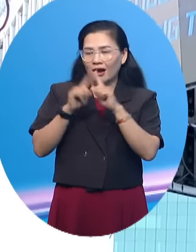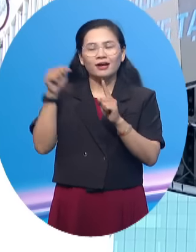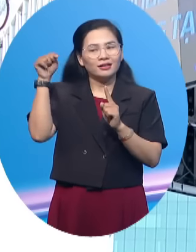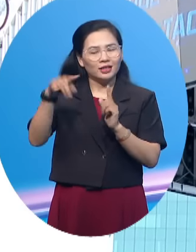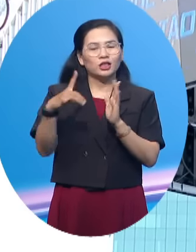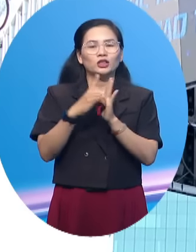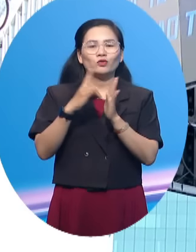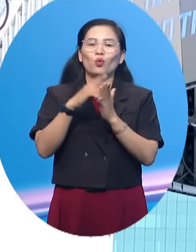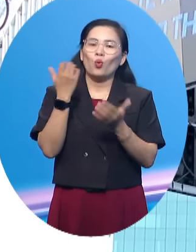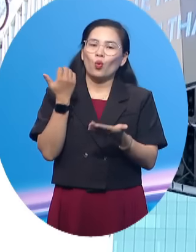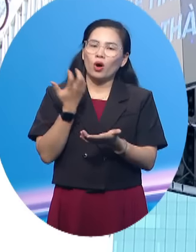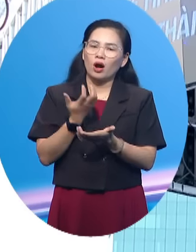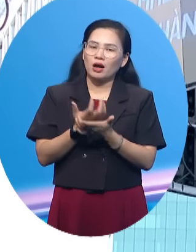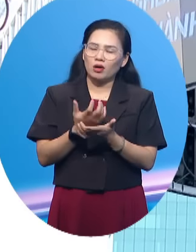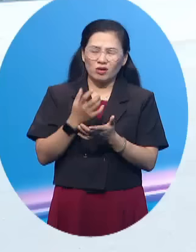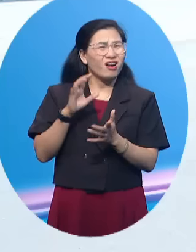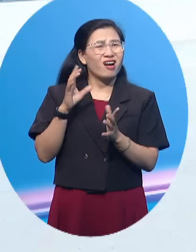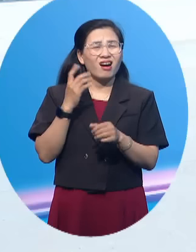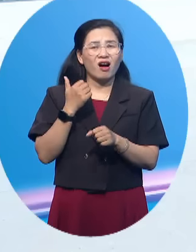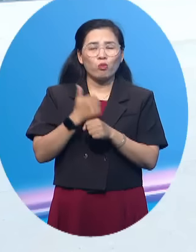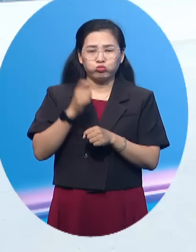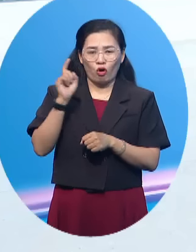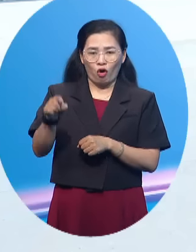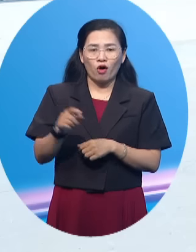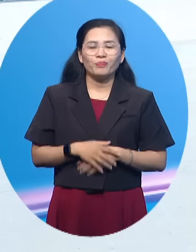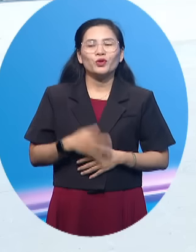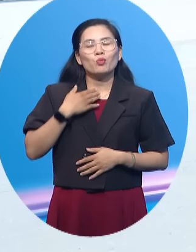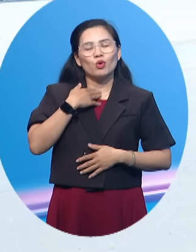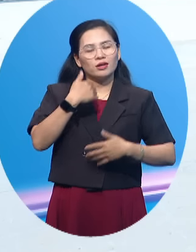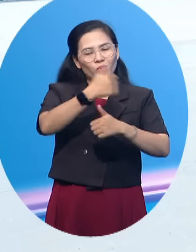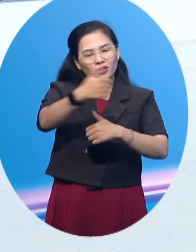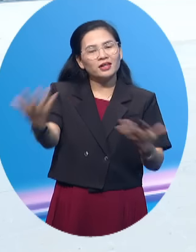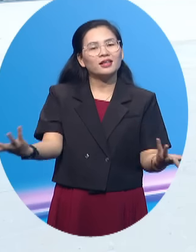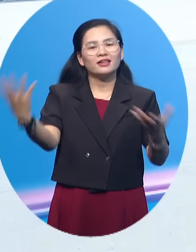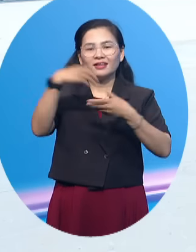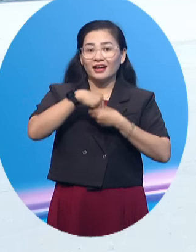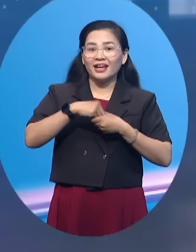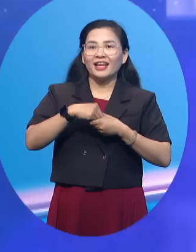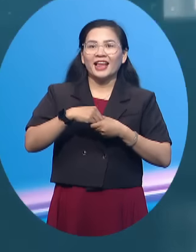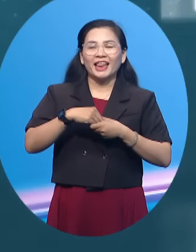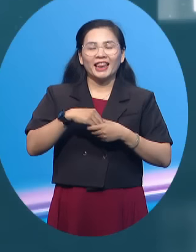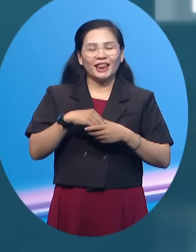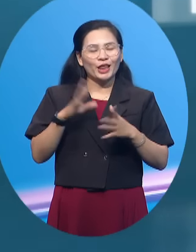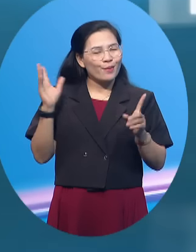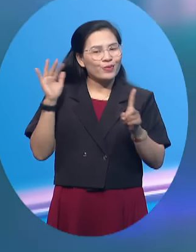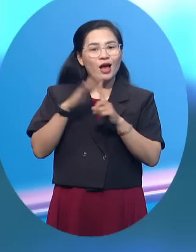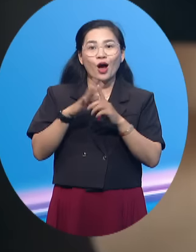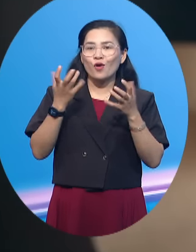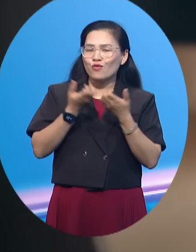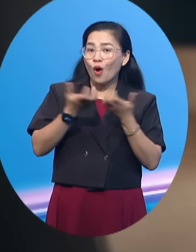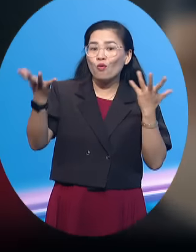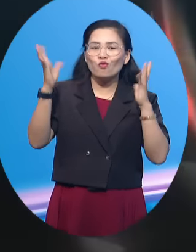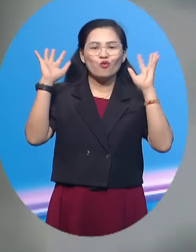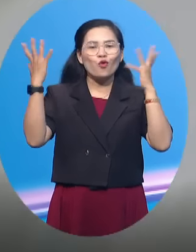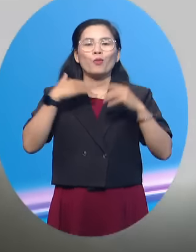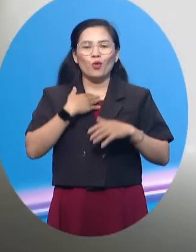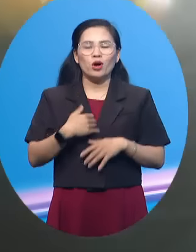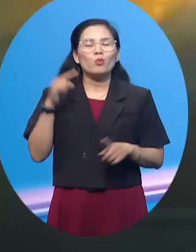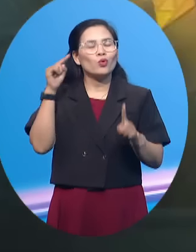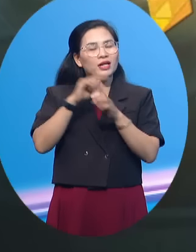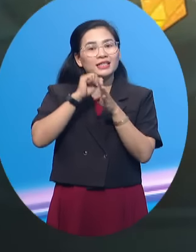rất mong người dân có thể đến tham dự cái lễ hội này thật là đông vui để trải nghiệm hết tất cả những cái dịch vụ